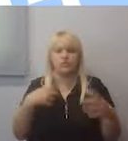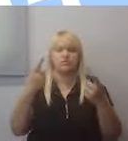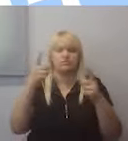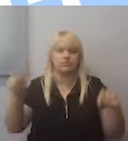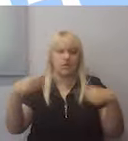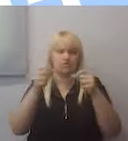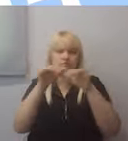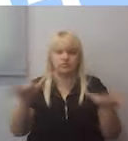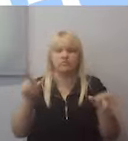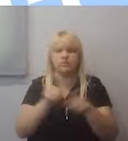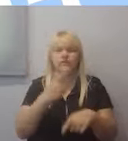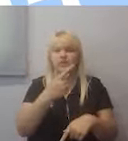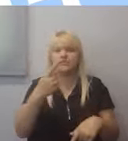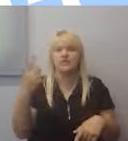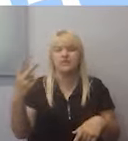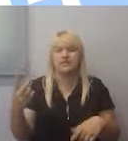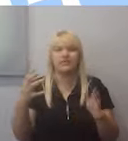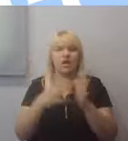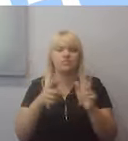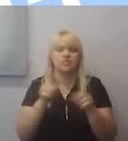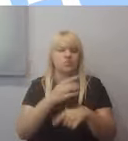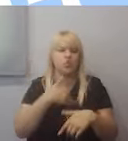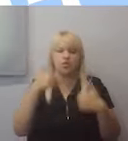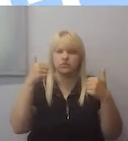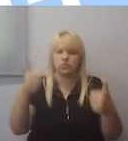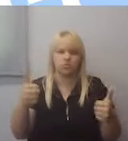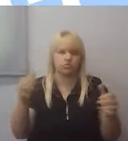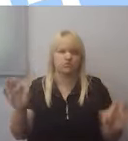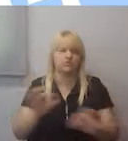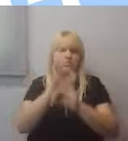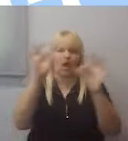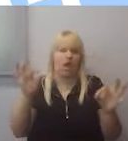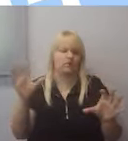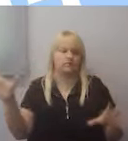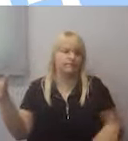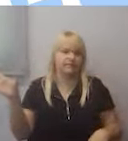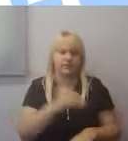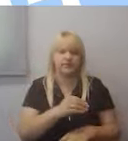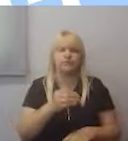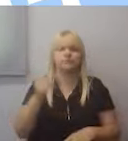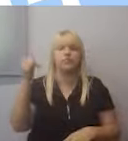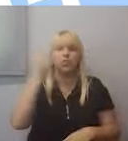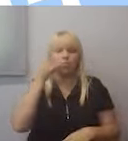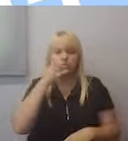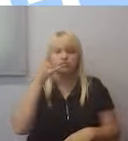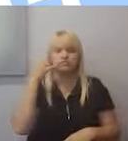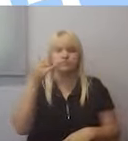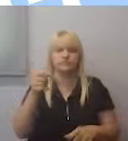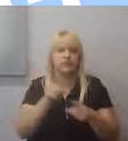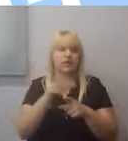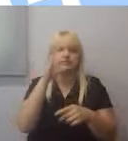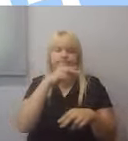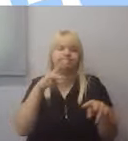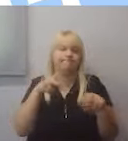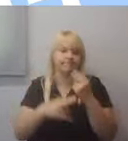aplikāciju kas ir ļoti superīgs starts visam lai turpinātu mobilie sakari var būt kompromitēti un tāpēc mums jāmeklē ir